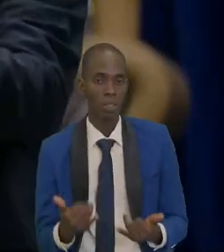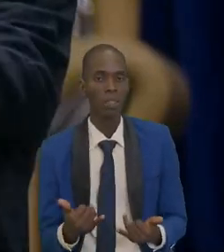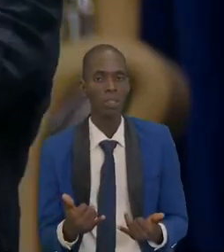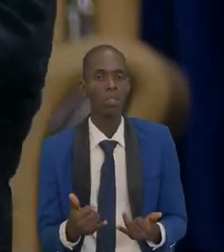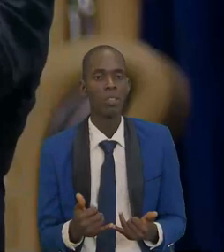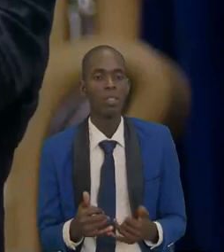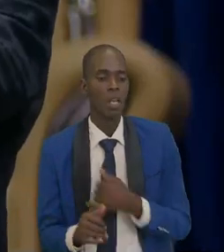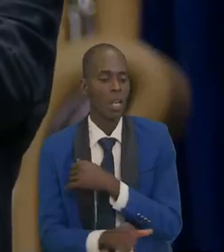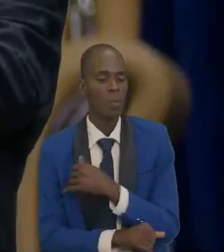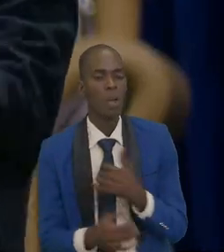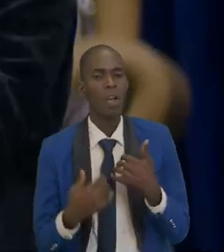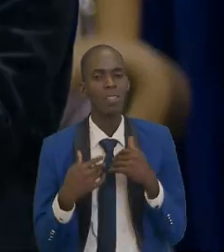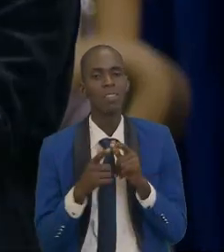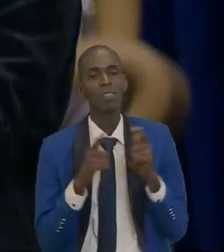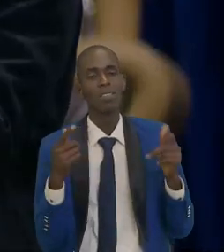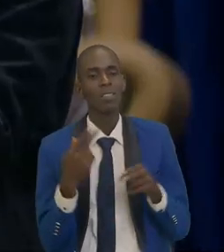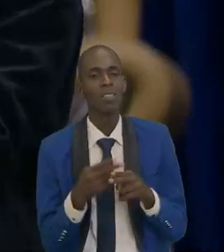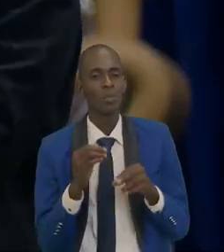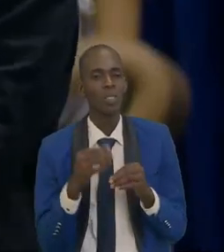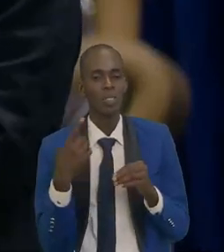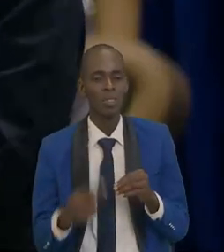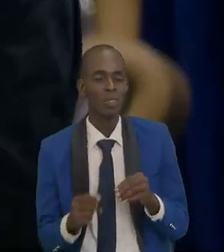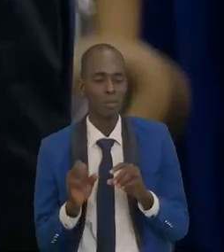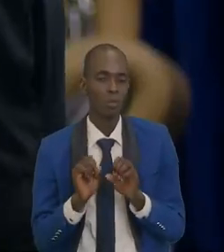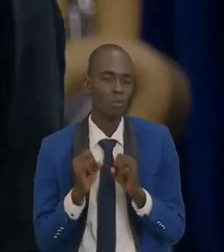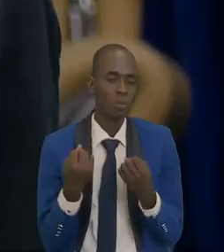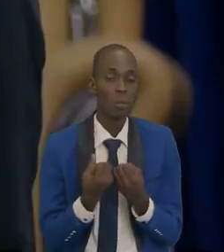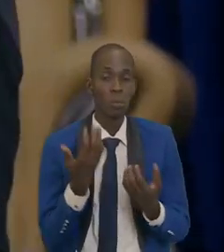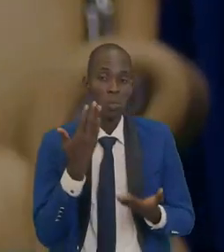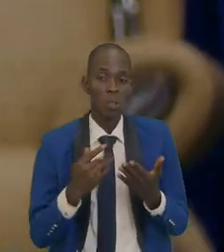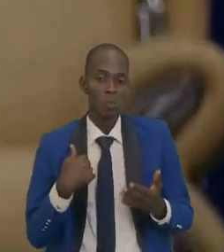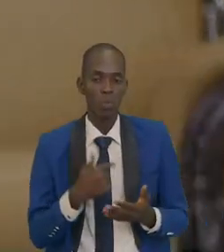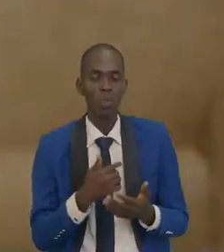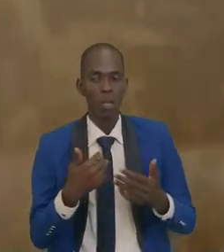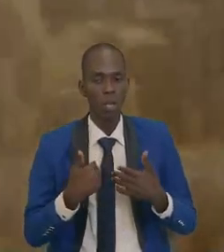Il avait un grand nom dans la société. Peut-être que nous avons de grands noms également.